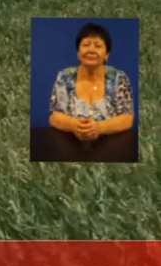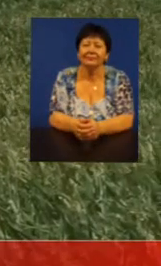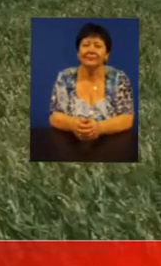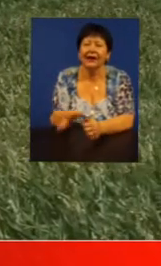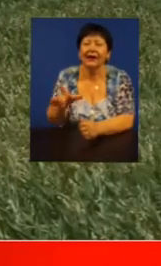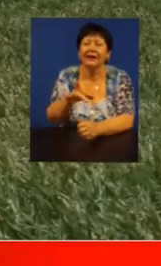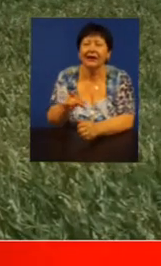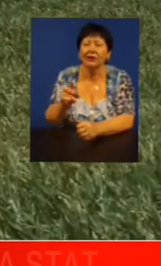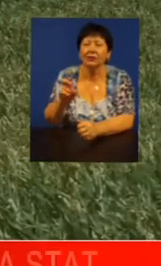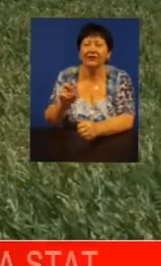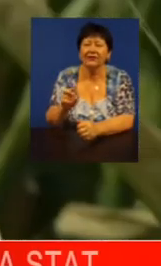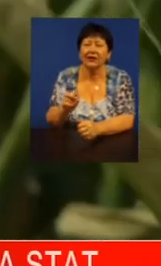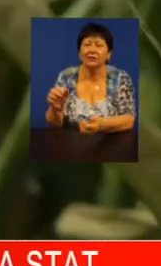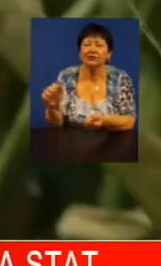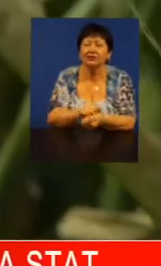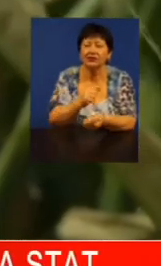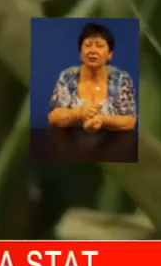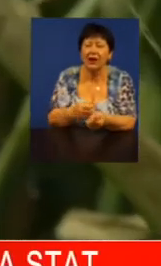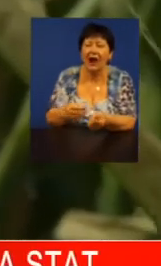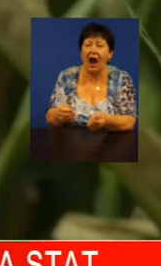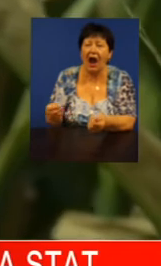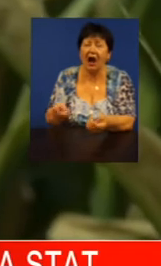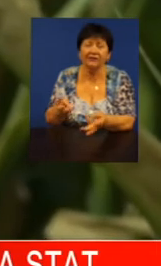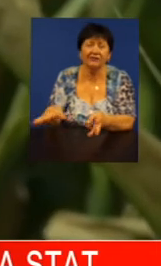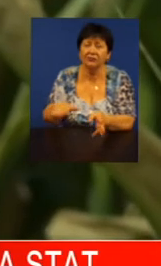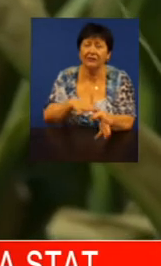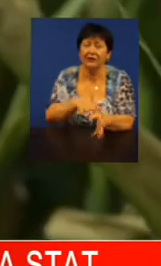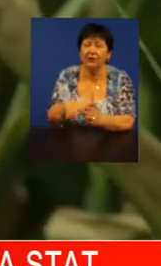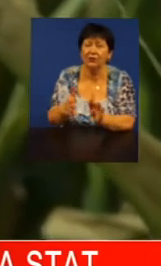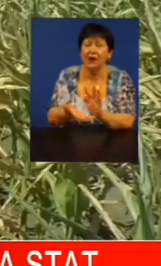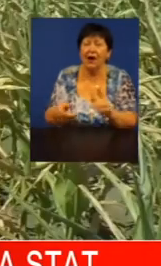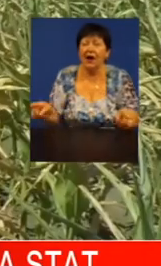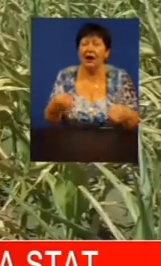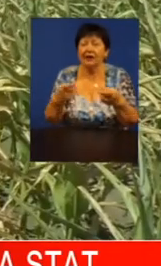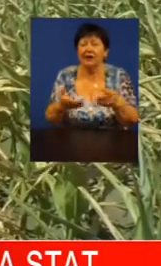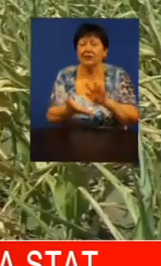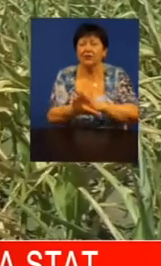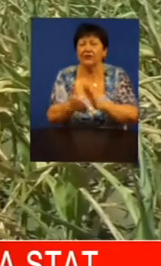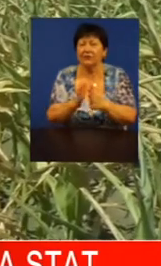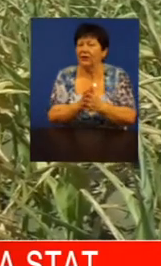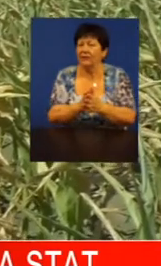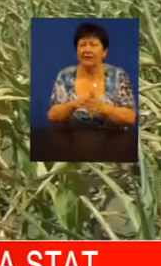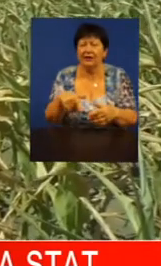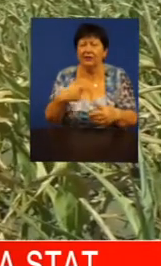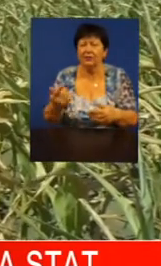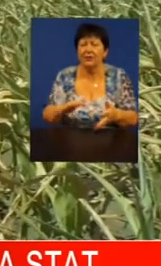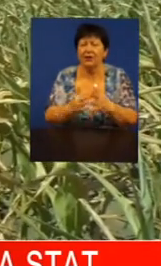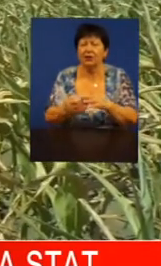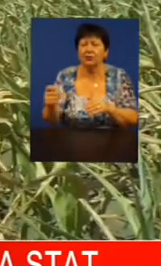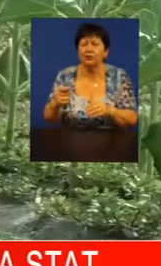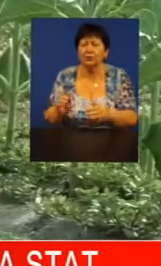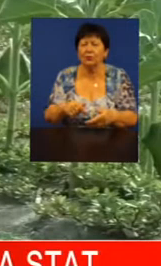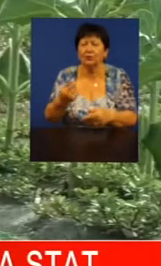În raionul Basarabeasca seceta a ars toate câmpurile, astfel a creat o situație de forță majoră în domeniul agriculturii.